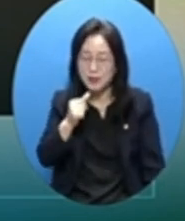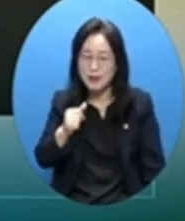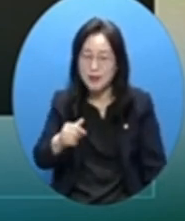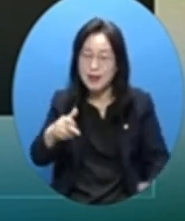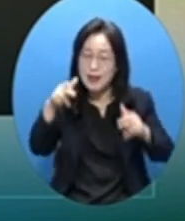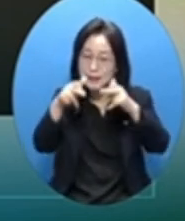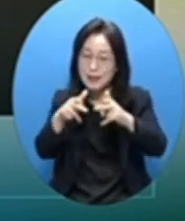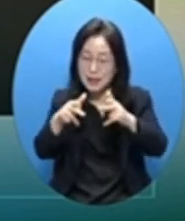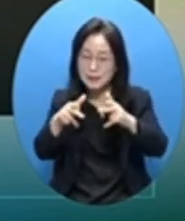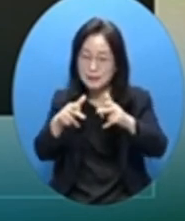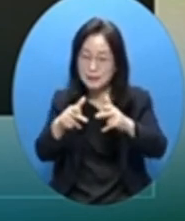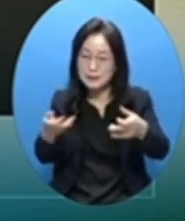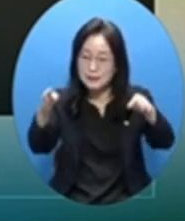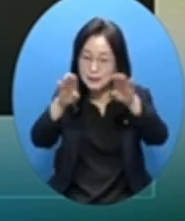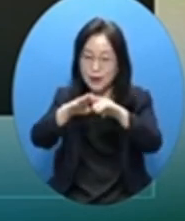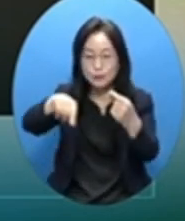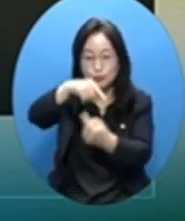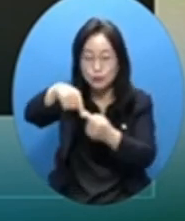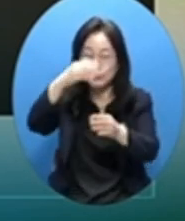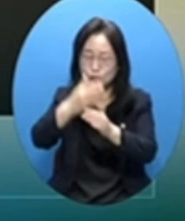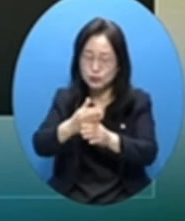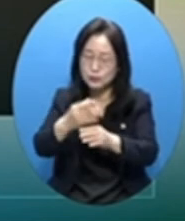그런데 2002년 어느 날 누군가